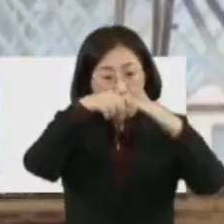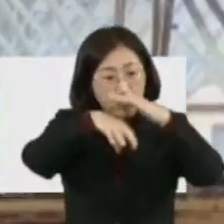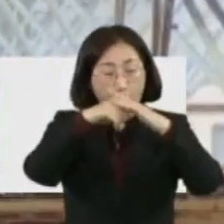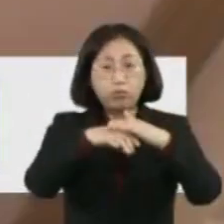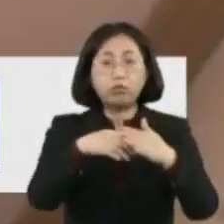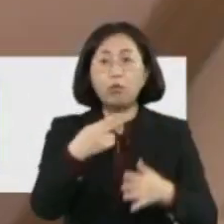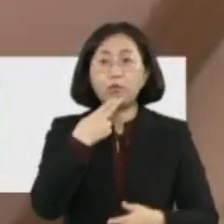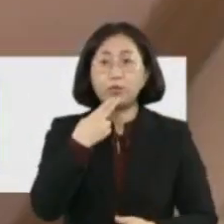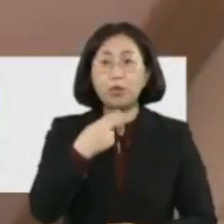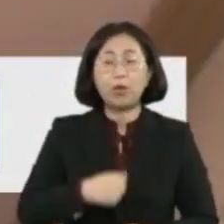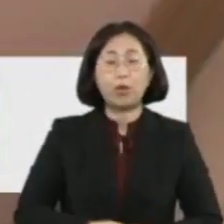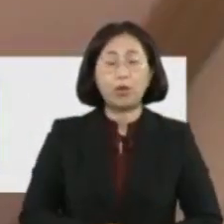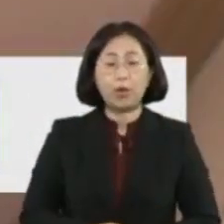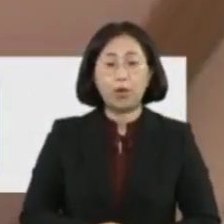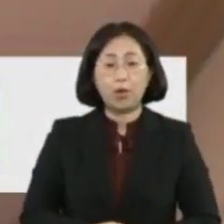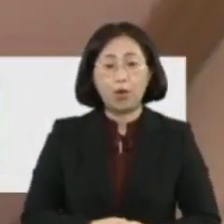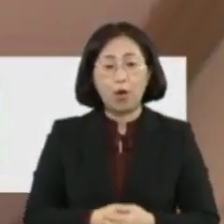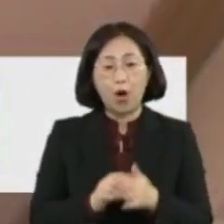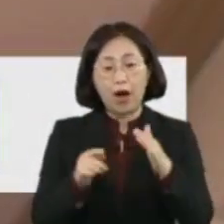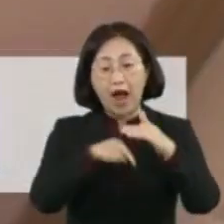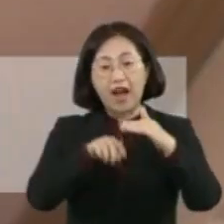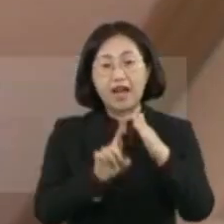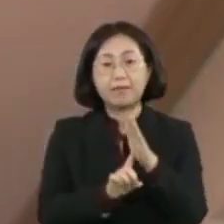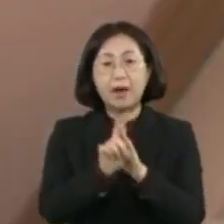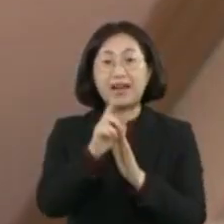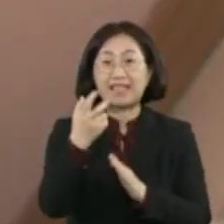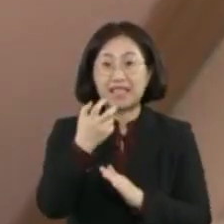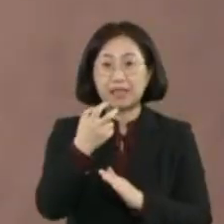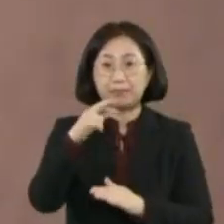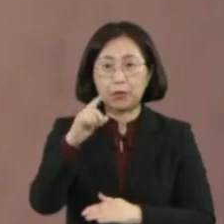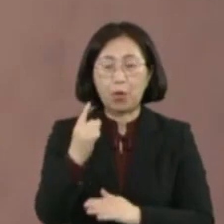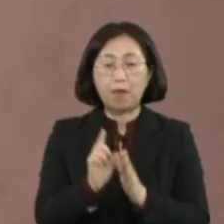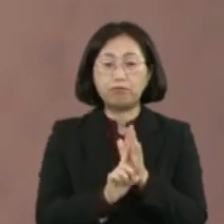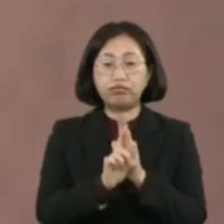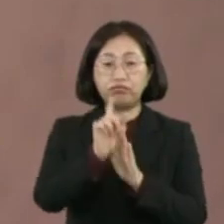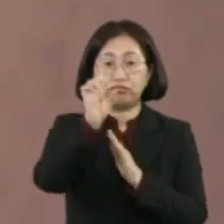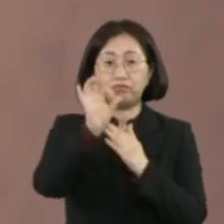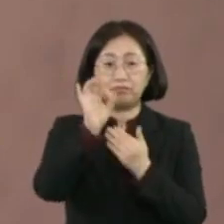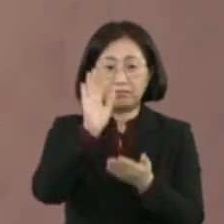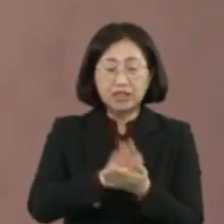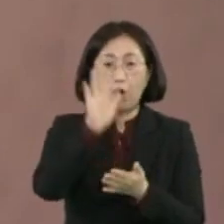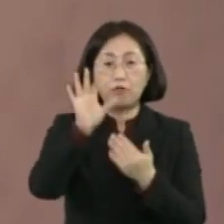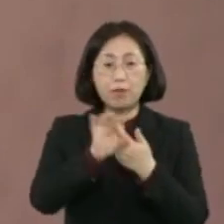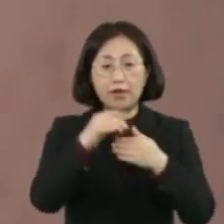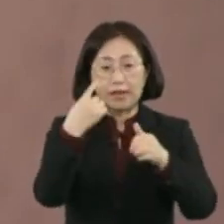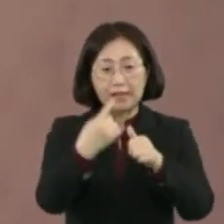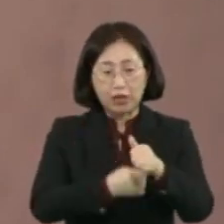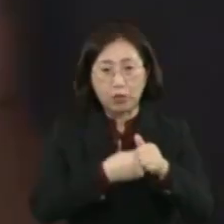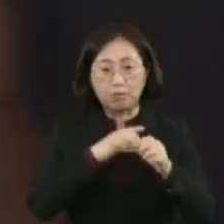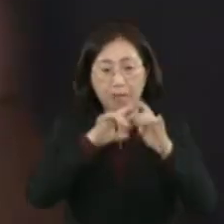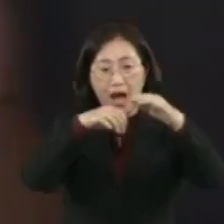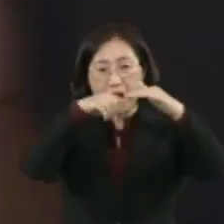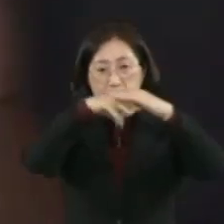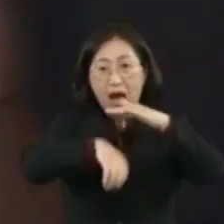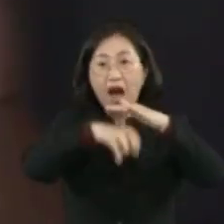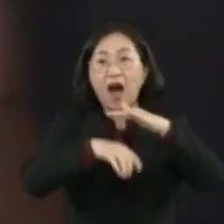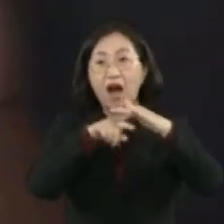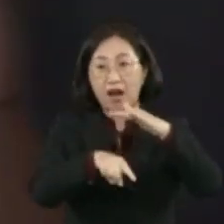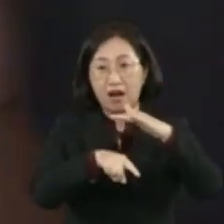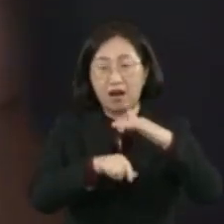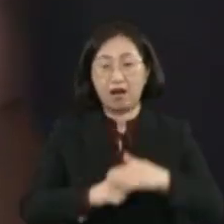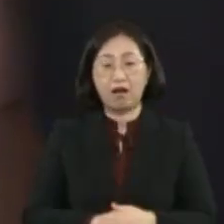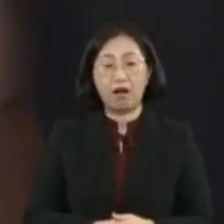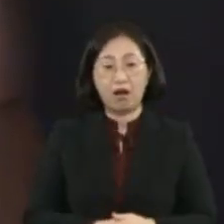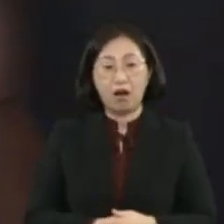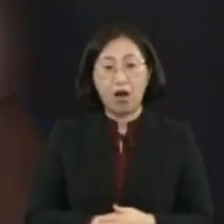않습니다. 스프링클러는 실내 온도가 70도 이상 올라가면 자동으로 물을 뿜는 기본적인 자동 소화 장치입니다.